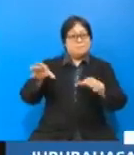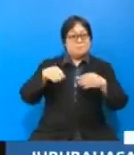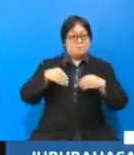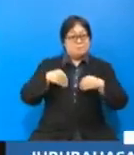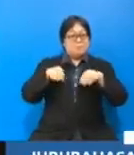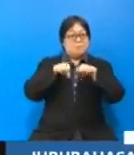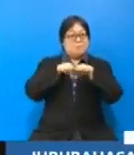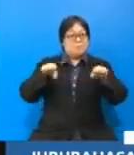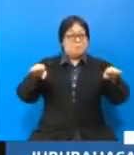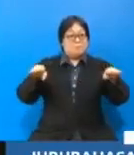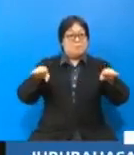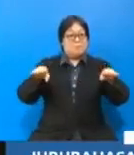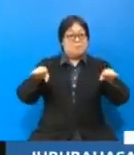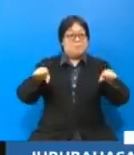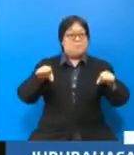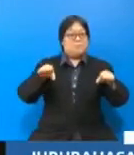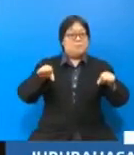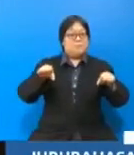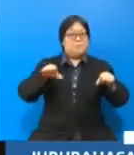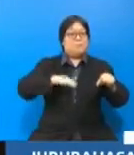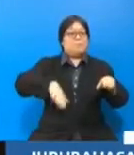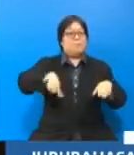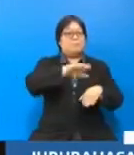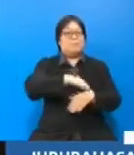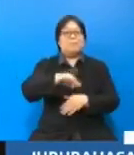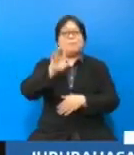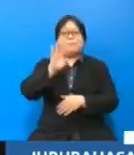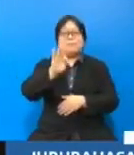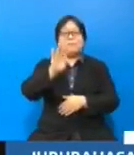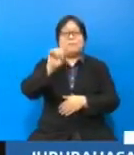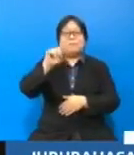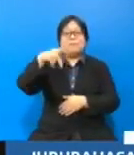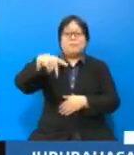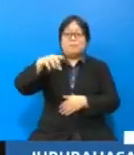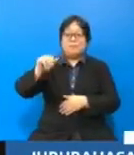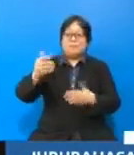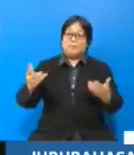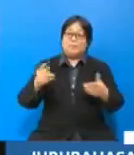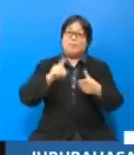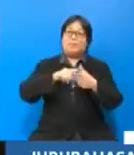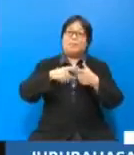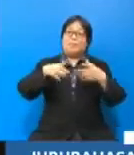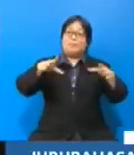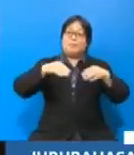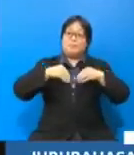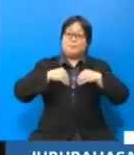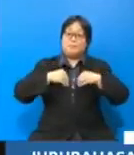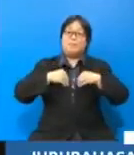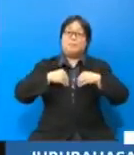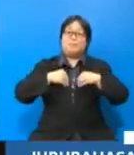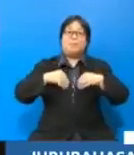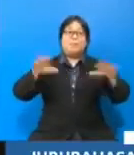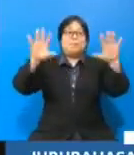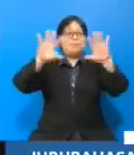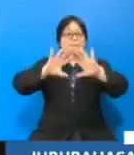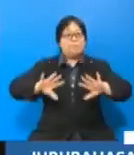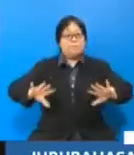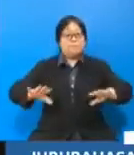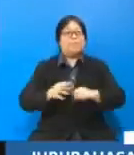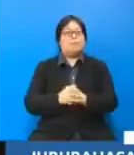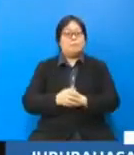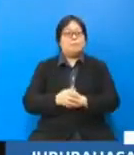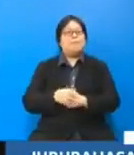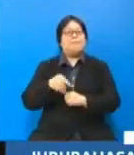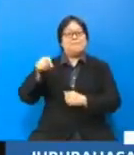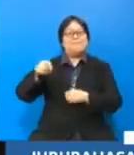di peringkat ahli-ahli anggota FPDA dan sama ada ianya diterima oleh ahli anggota ASEAN.